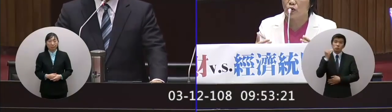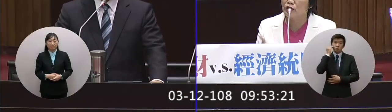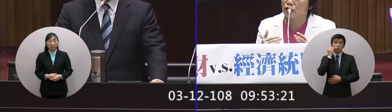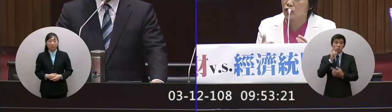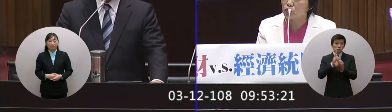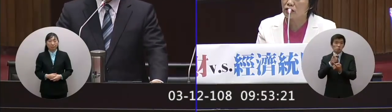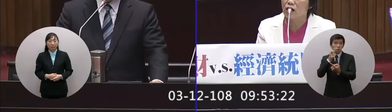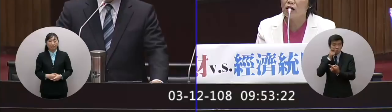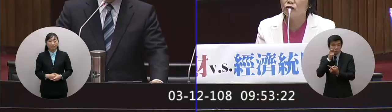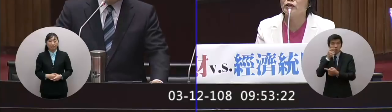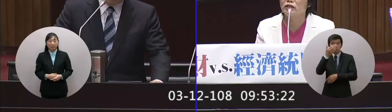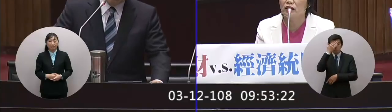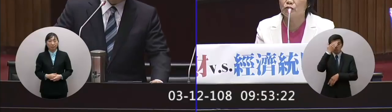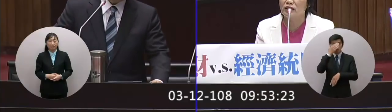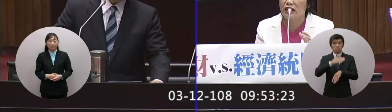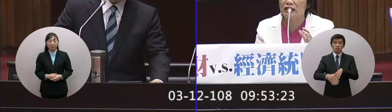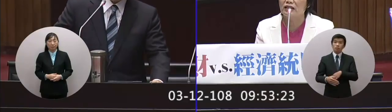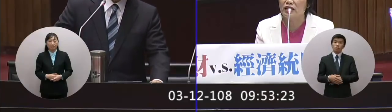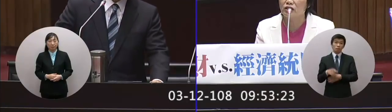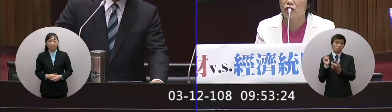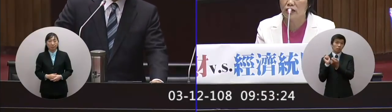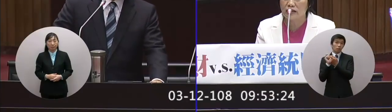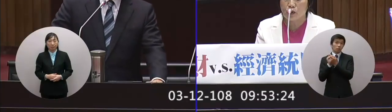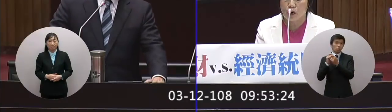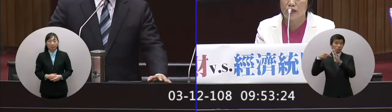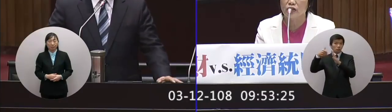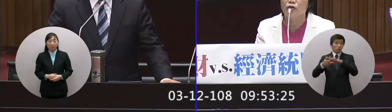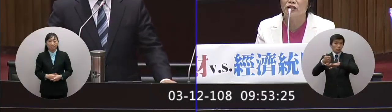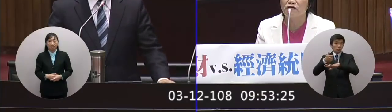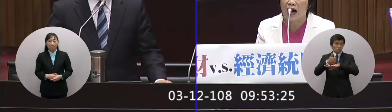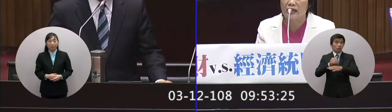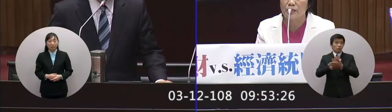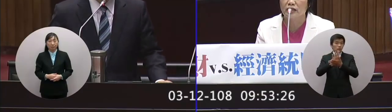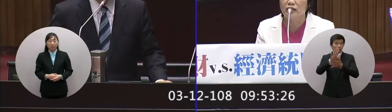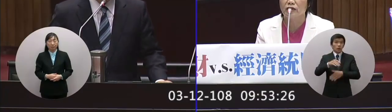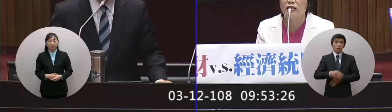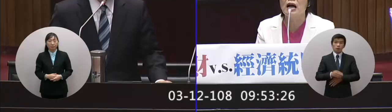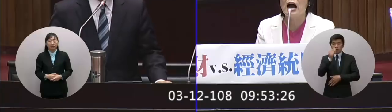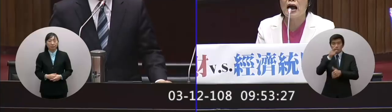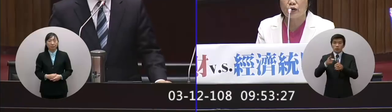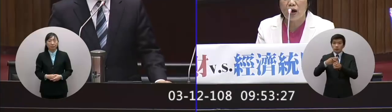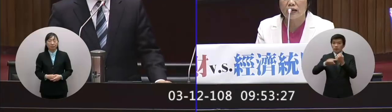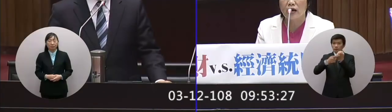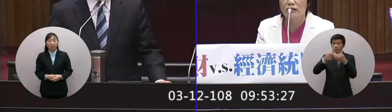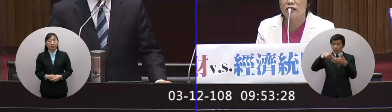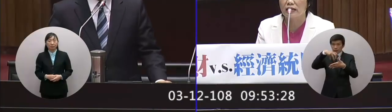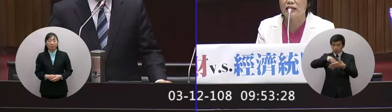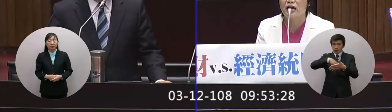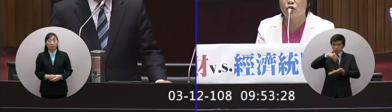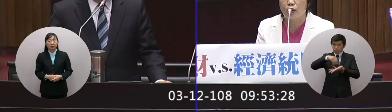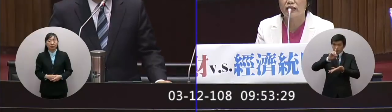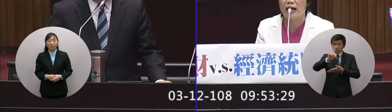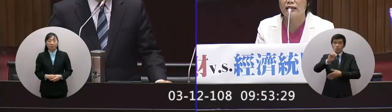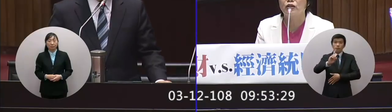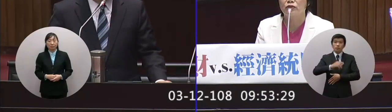造成我们有一些困扰。最近呢，院长上台之后呢，在我们的优先法案里面提到一个海外这个